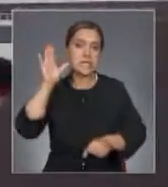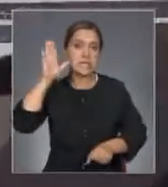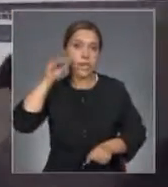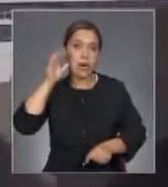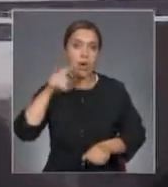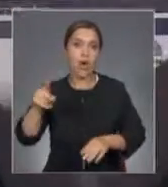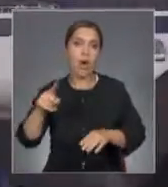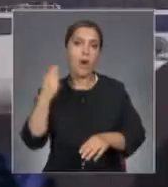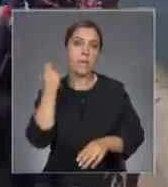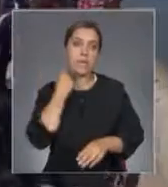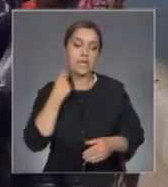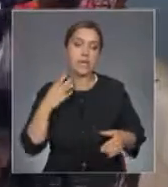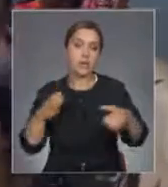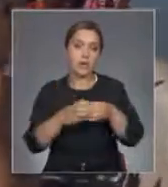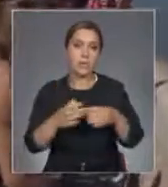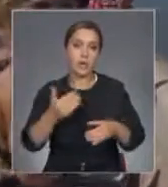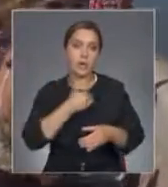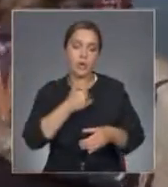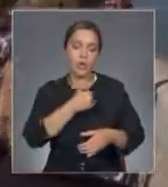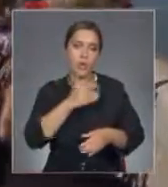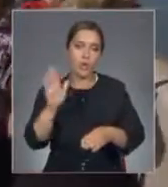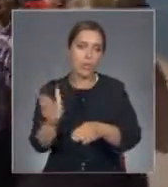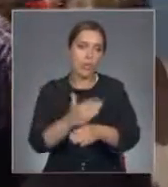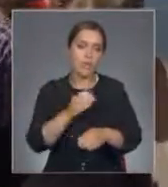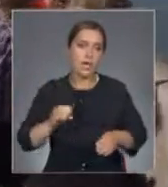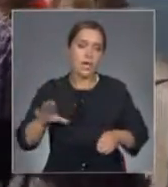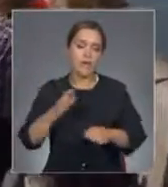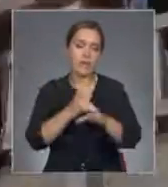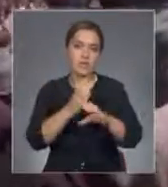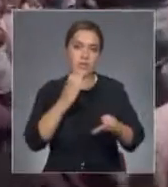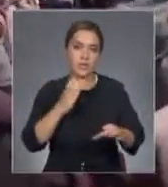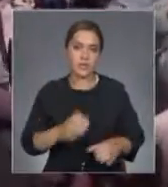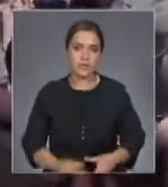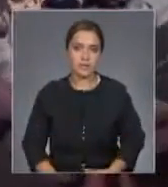британские националисты вовсе призвали затопить